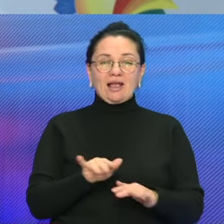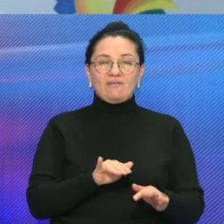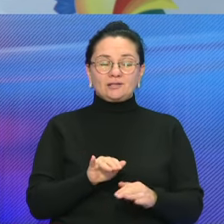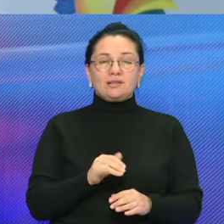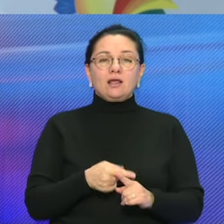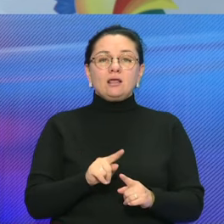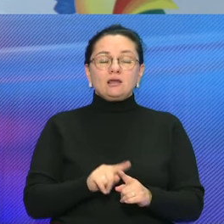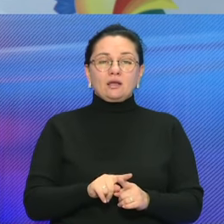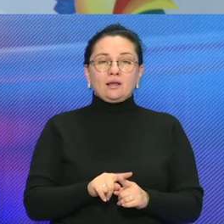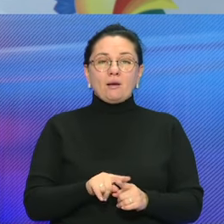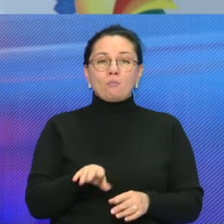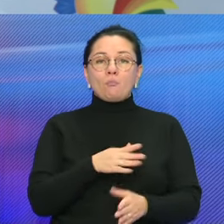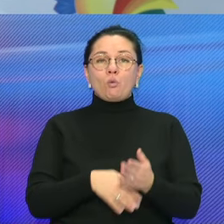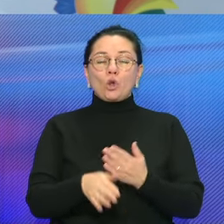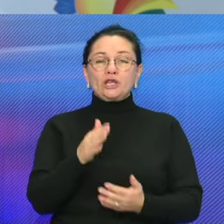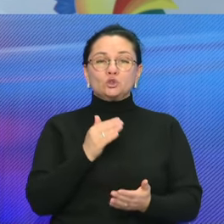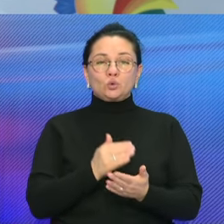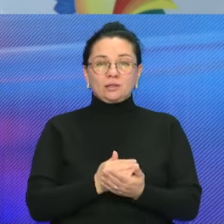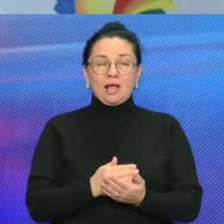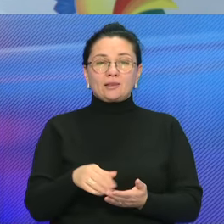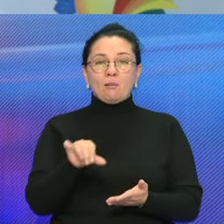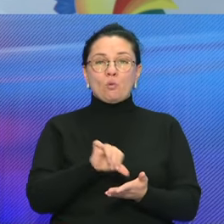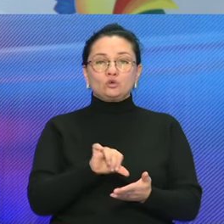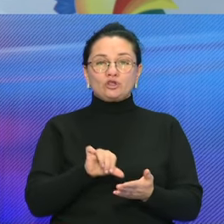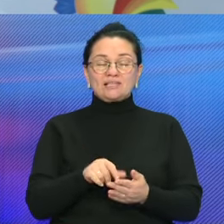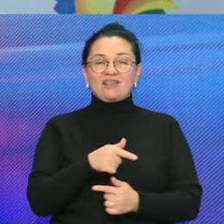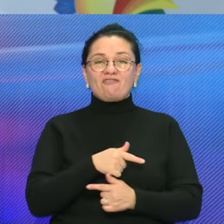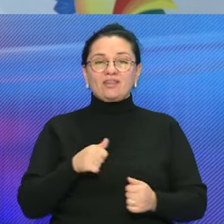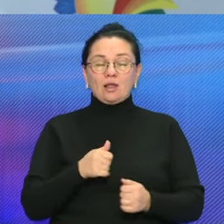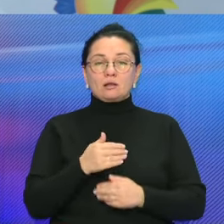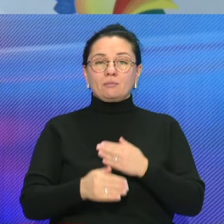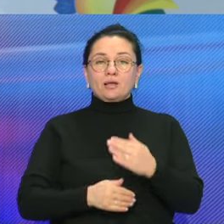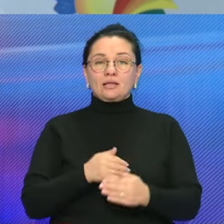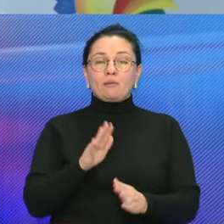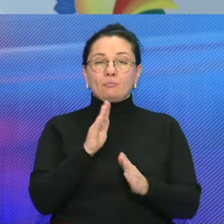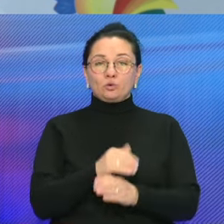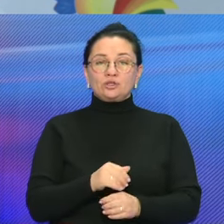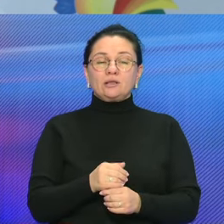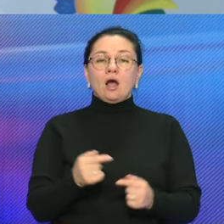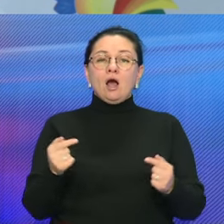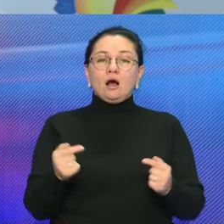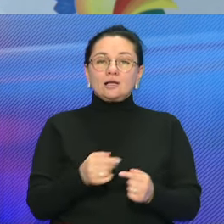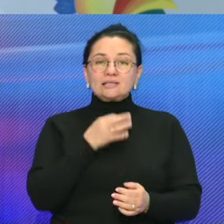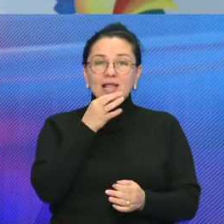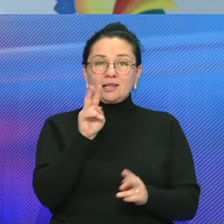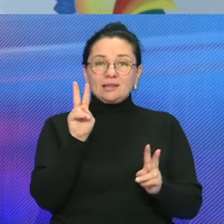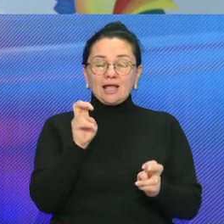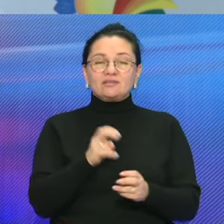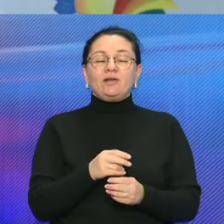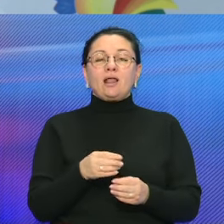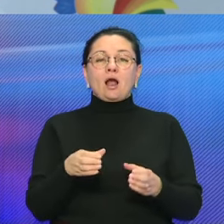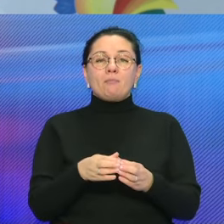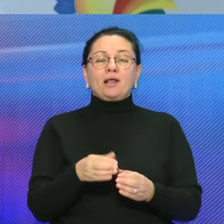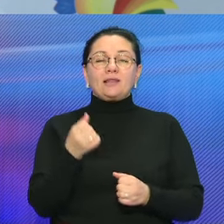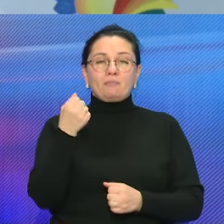Вот по результатам участия в финальном этапе будет определена команда победителей, которая получит Кубок